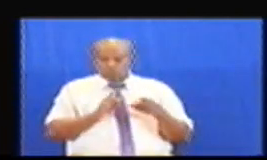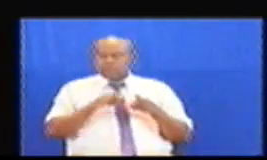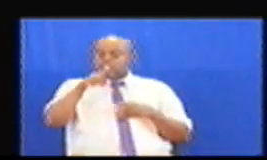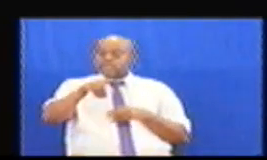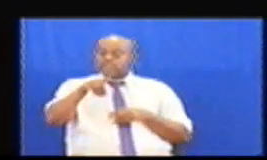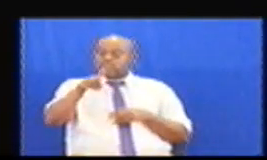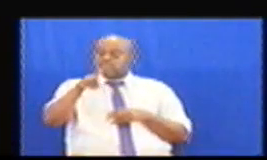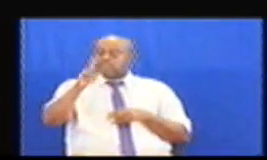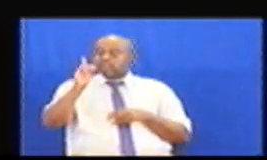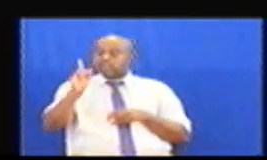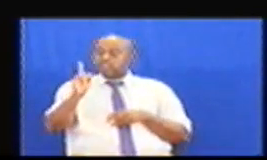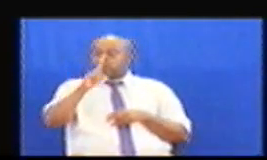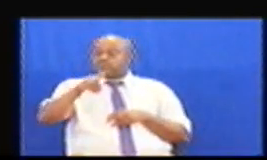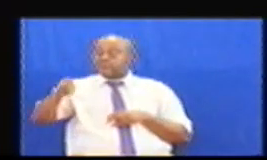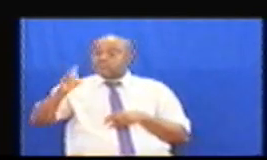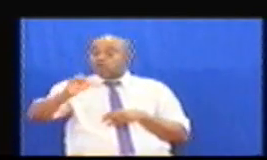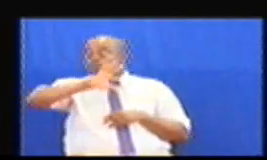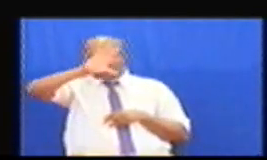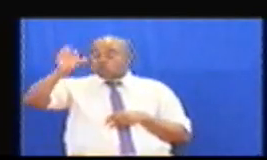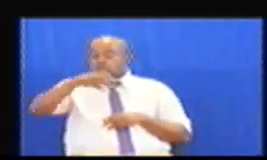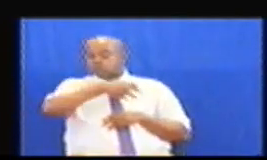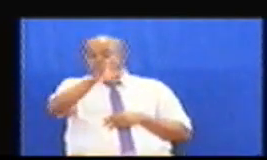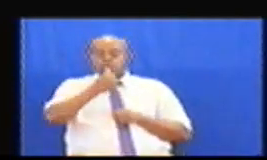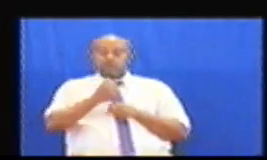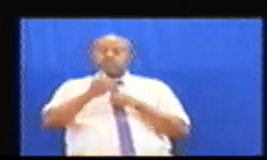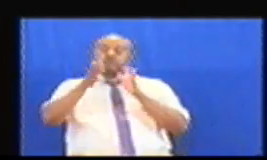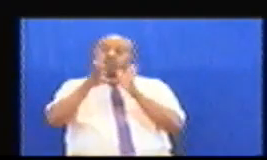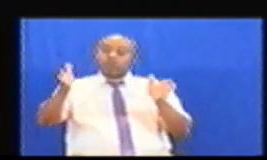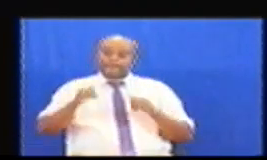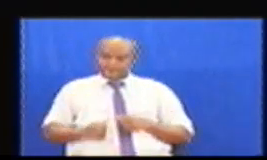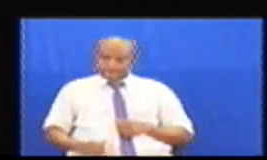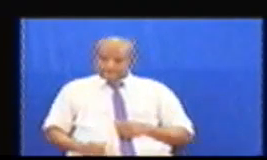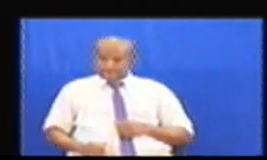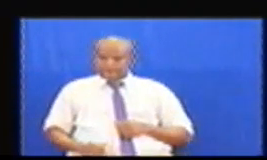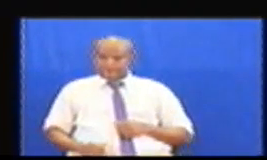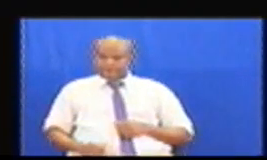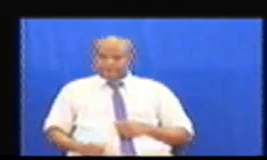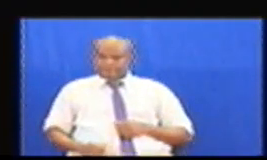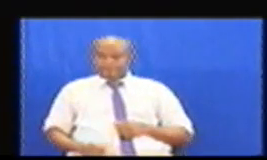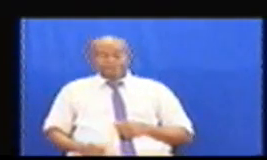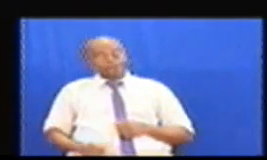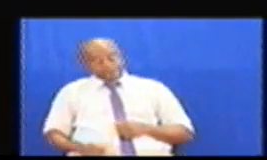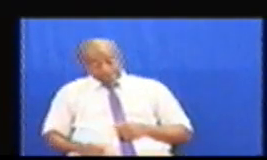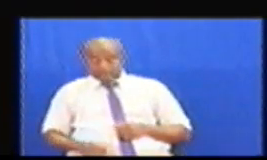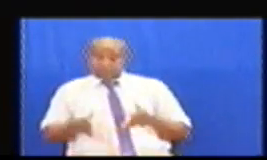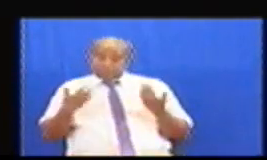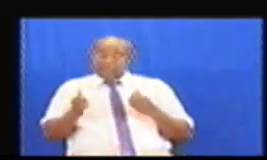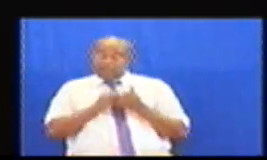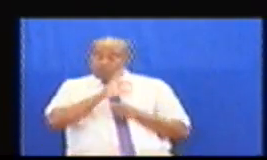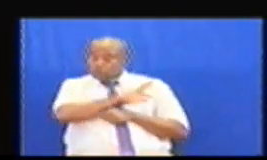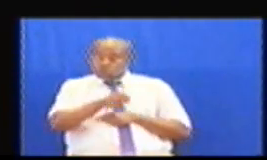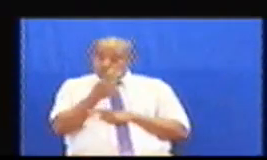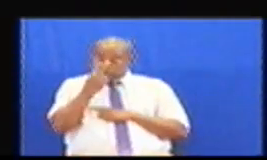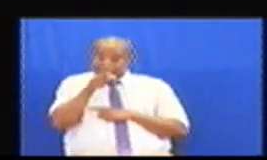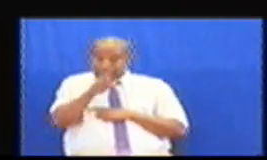wote wizarani kwa kazi kubwa wanayofanya. Lakini pia nitaka nianze kwa kusema unaoyaona leo yanatokea